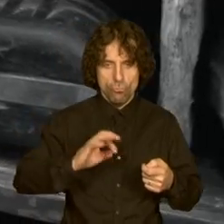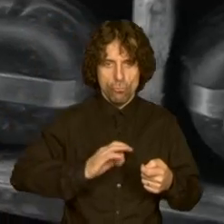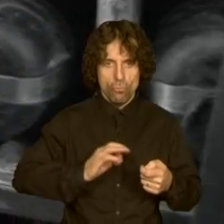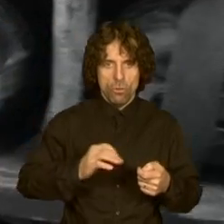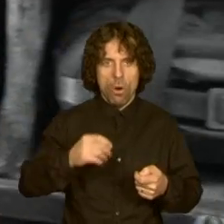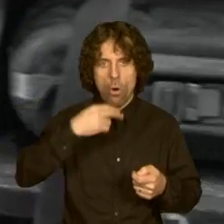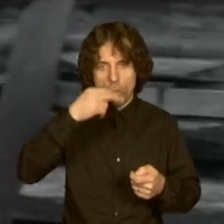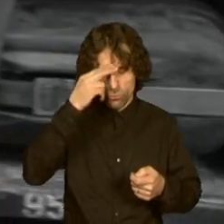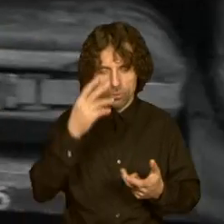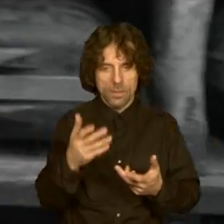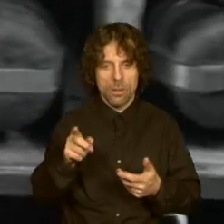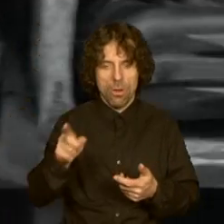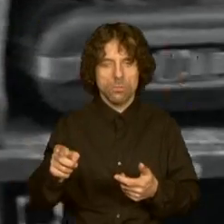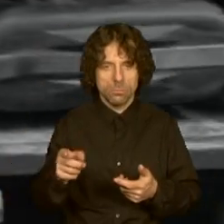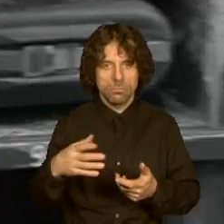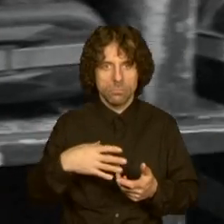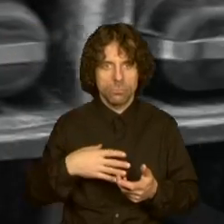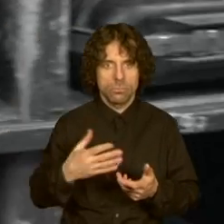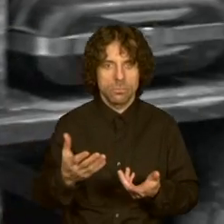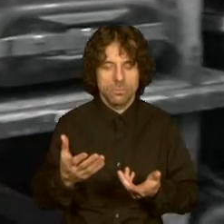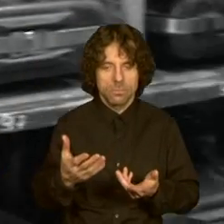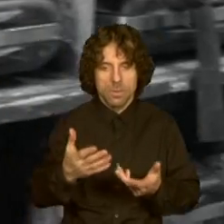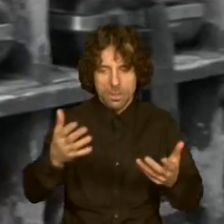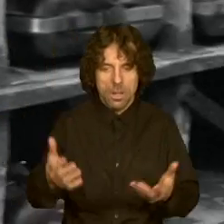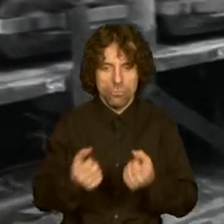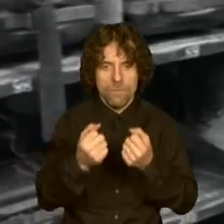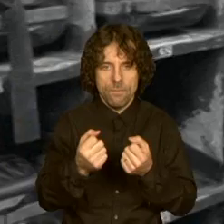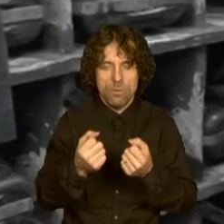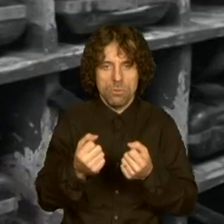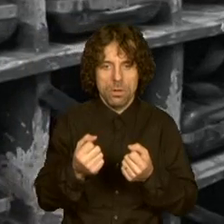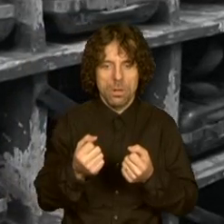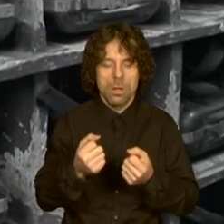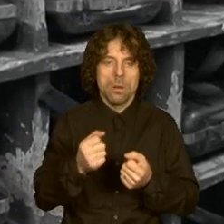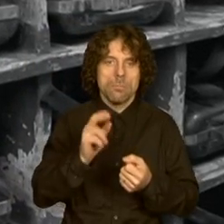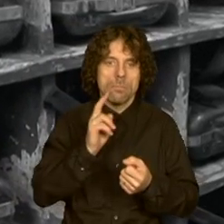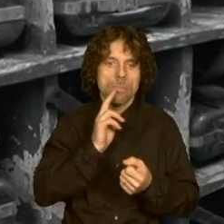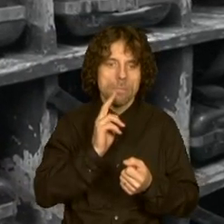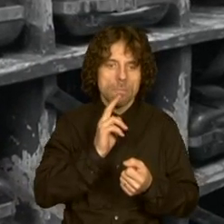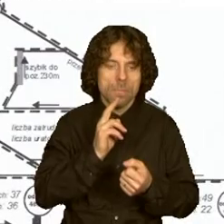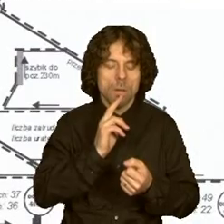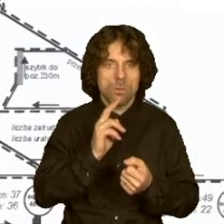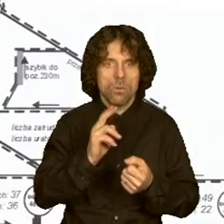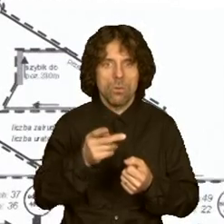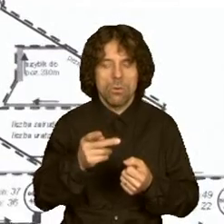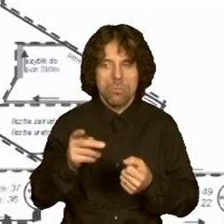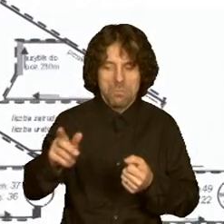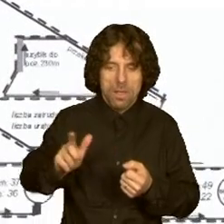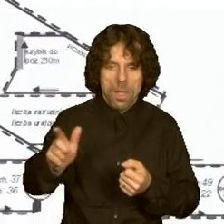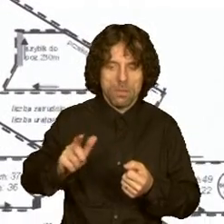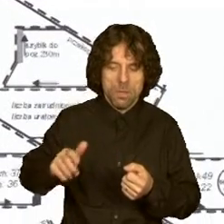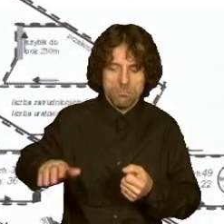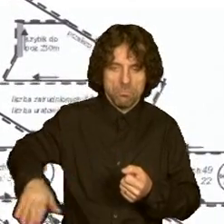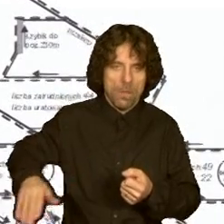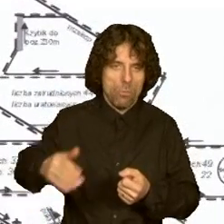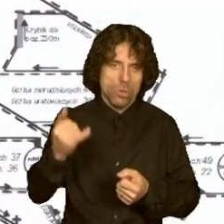ojciec. Wówczas szef kopalniany stacji atomicznego Górniczego na kopalni Zabrze. A ja stałem z matką na bramie kopalni Makoszowy